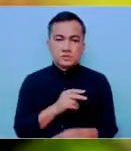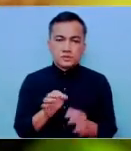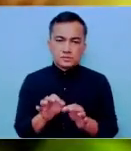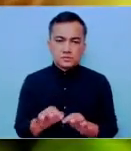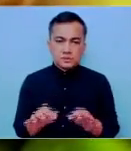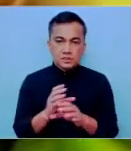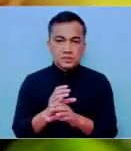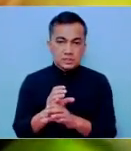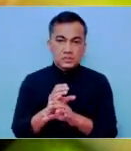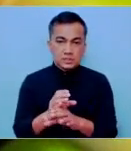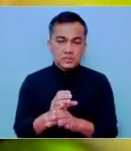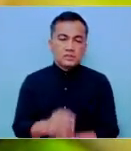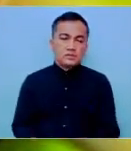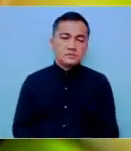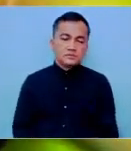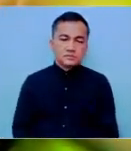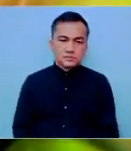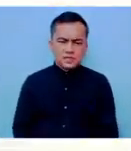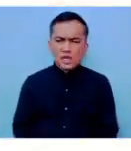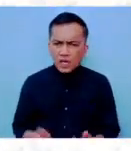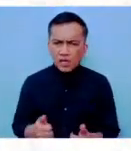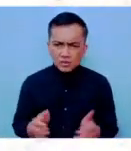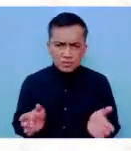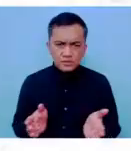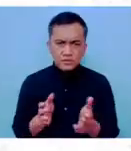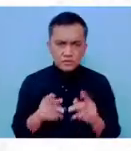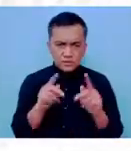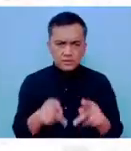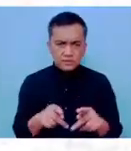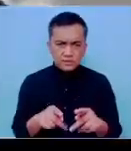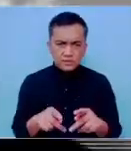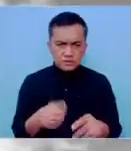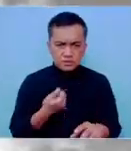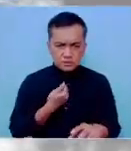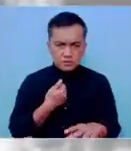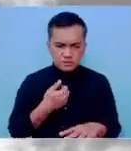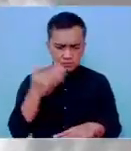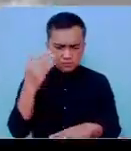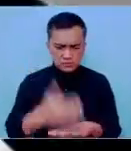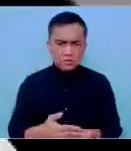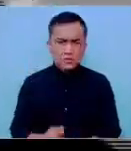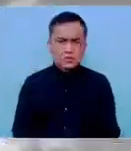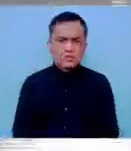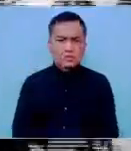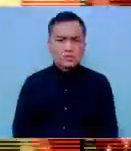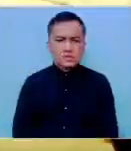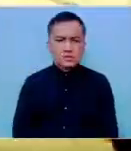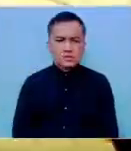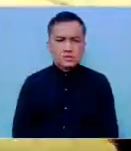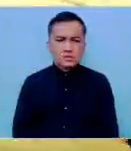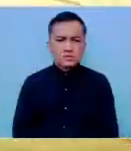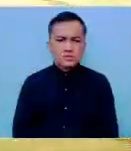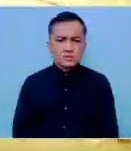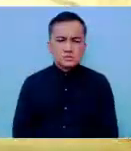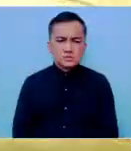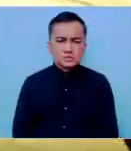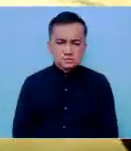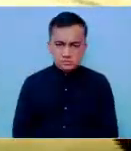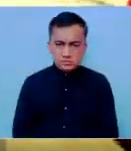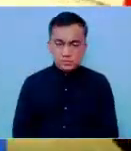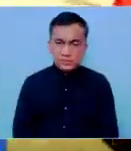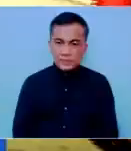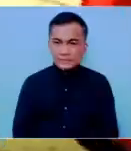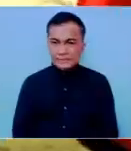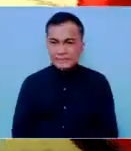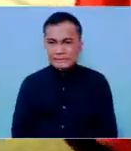Pero ano nga kaya ang posibleng mag-udyok sa isang tao na kusang loob Putulin ang kanyang mga daliri mga kapatid dito sa